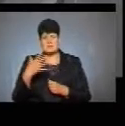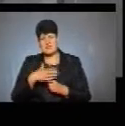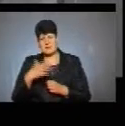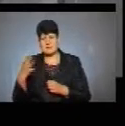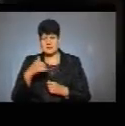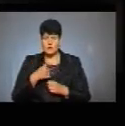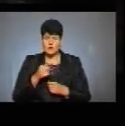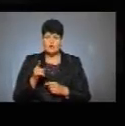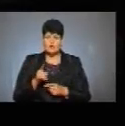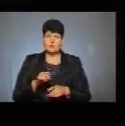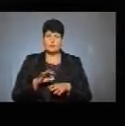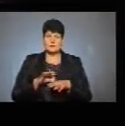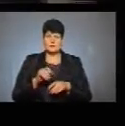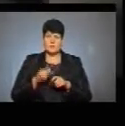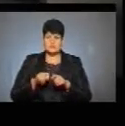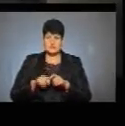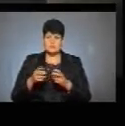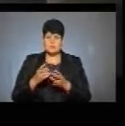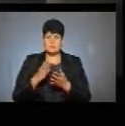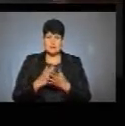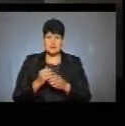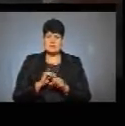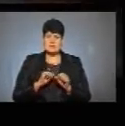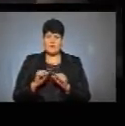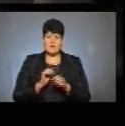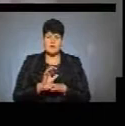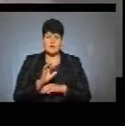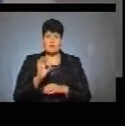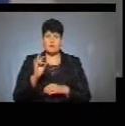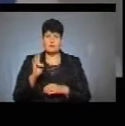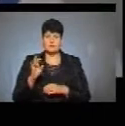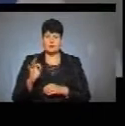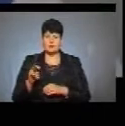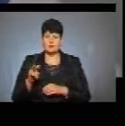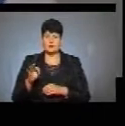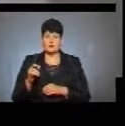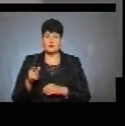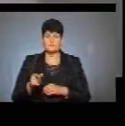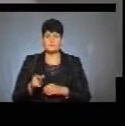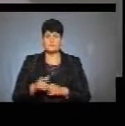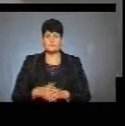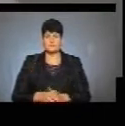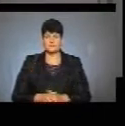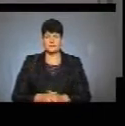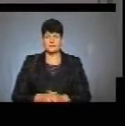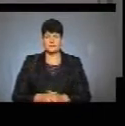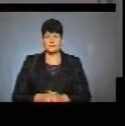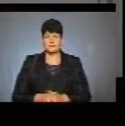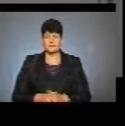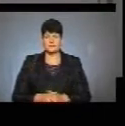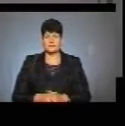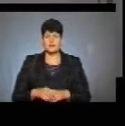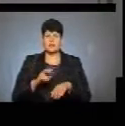років. Щоб пройти обстеження, потрібно мати скерування онколога, розповідає лікар-рентгенолог Тетяна Григоренко. Тільки